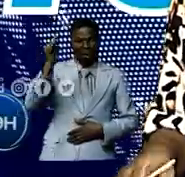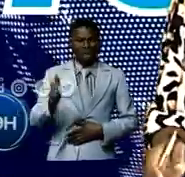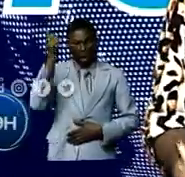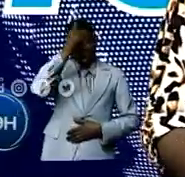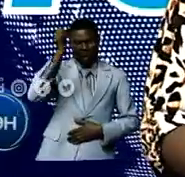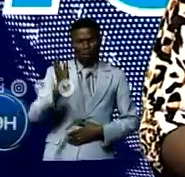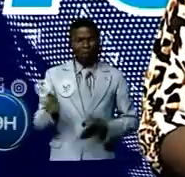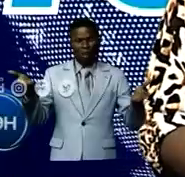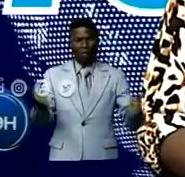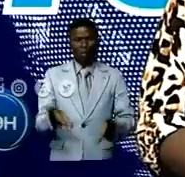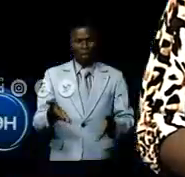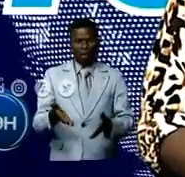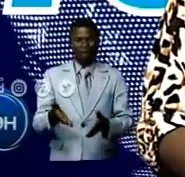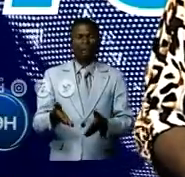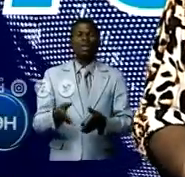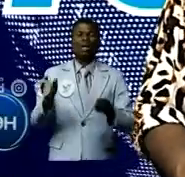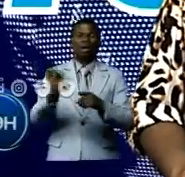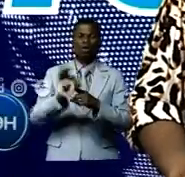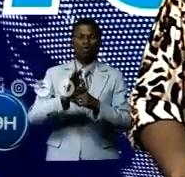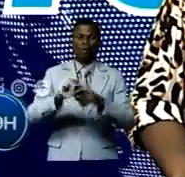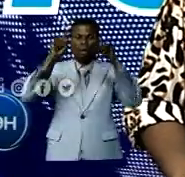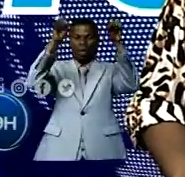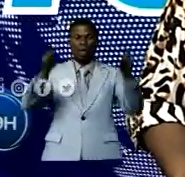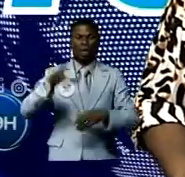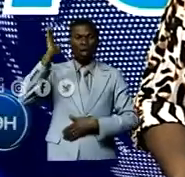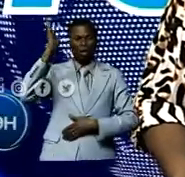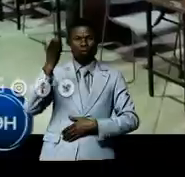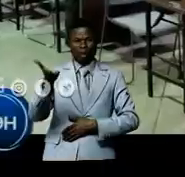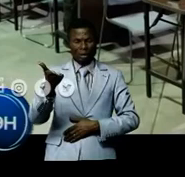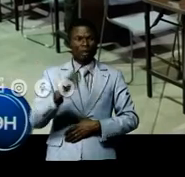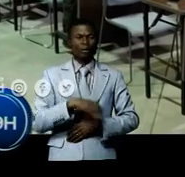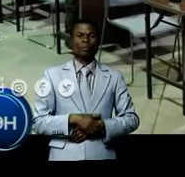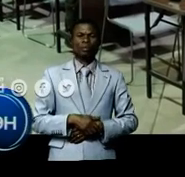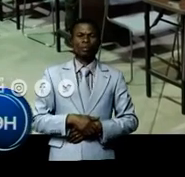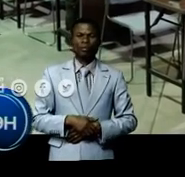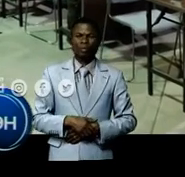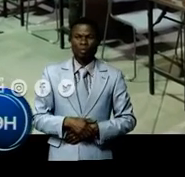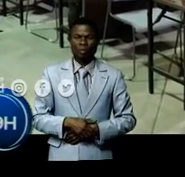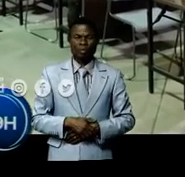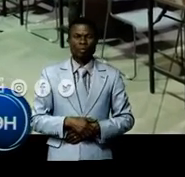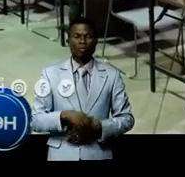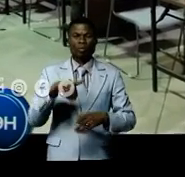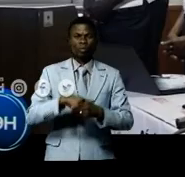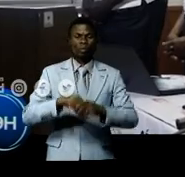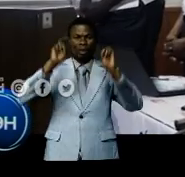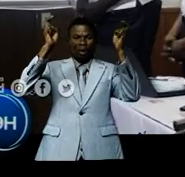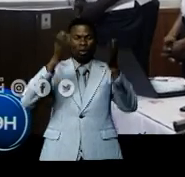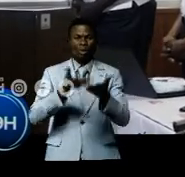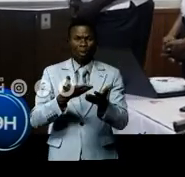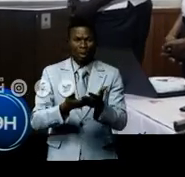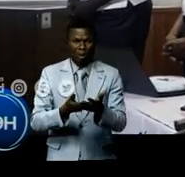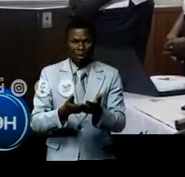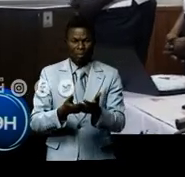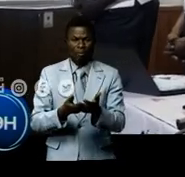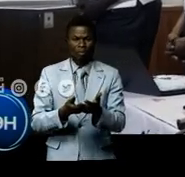participé à ces échanges par vidéoconférence, nous dit Néné Maïzana. Du froid. C'est autour de ce thème qu'est célébrée